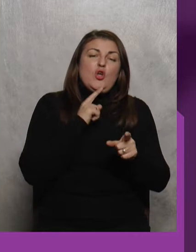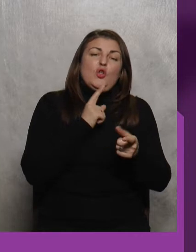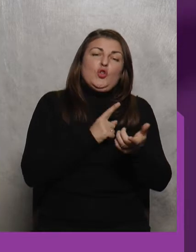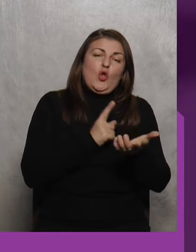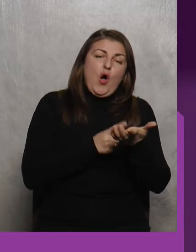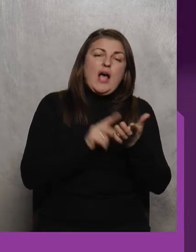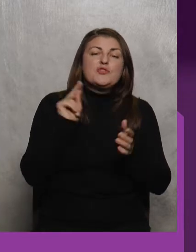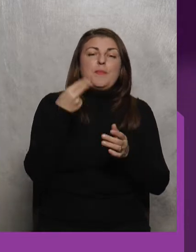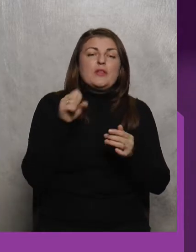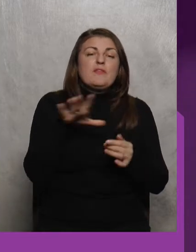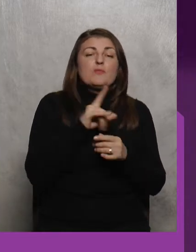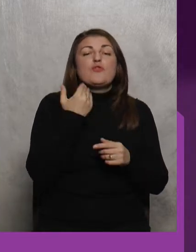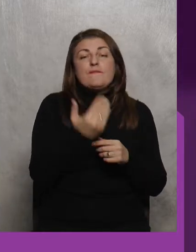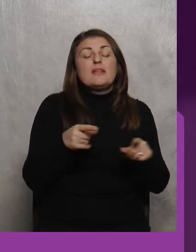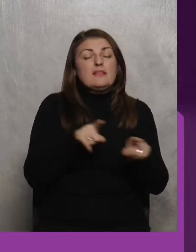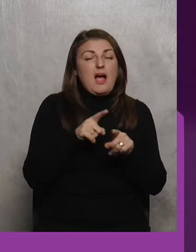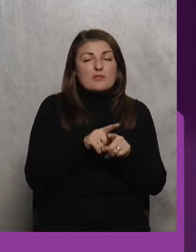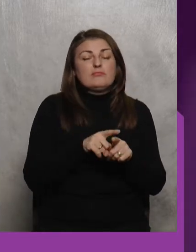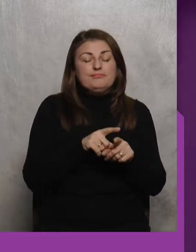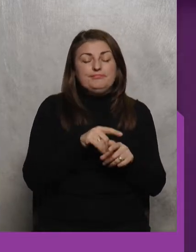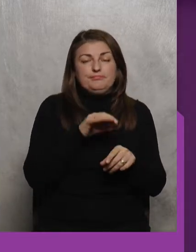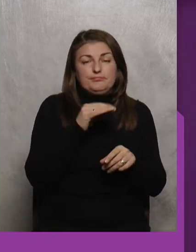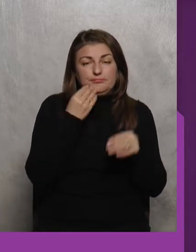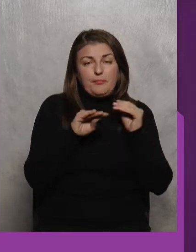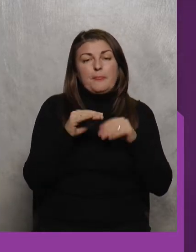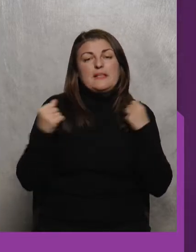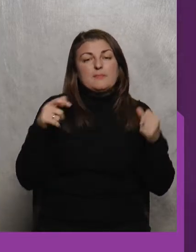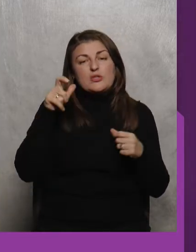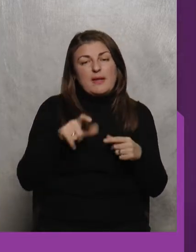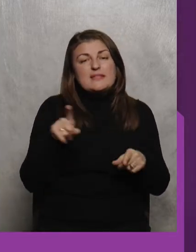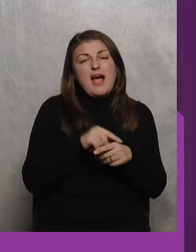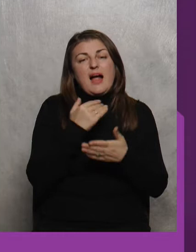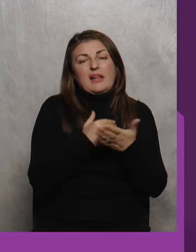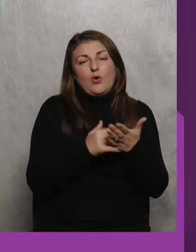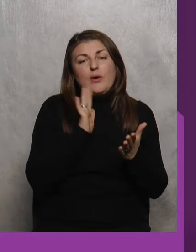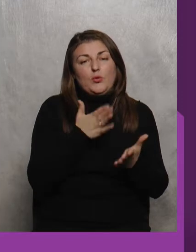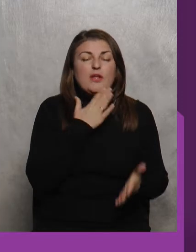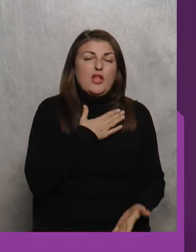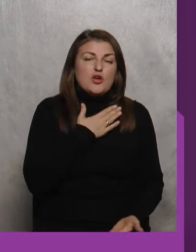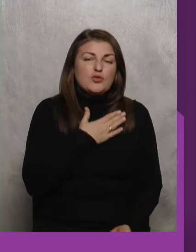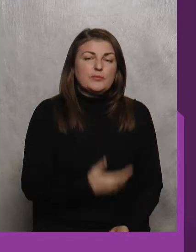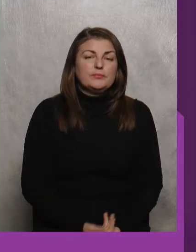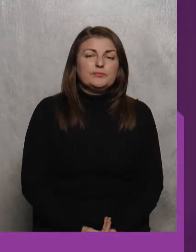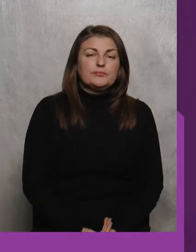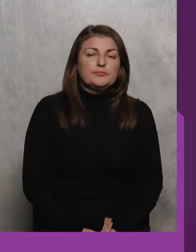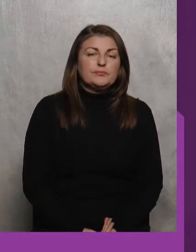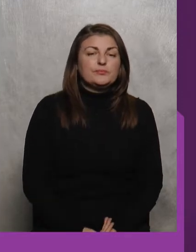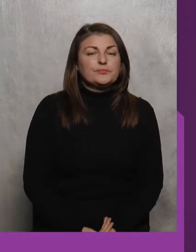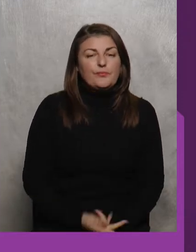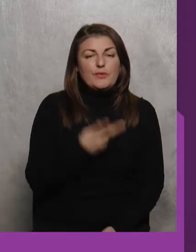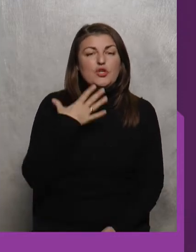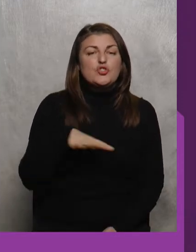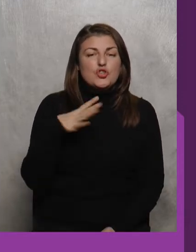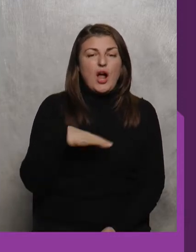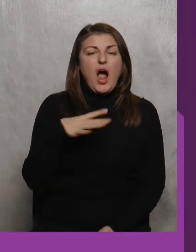і на чемпіонаті Європи, що він також провідний спортсмен, і ця категорія буде нашою. Ну, чекаємо